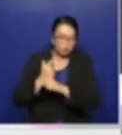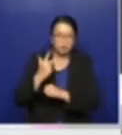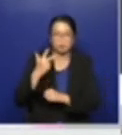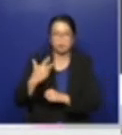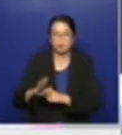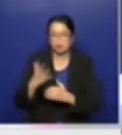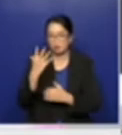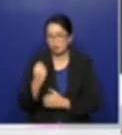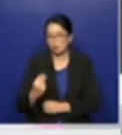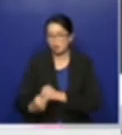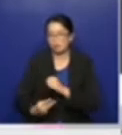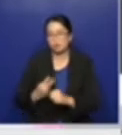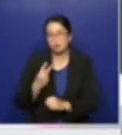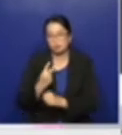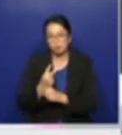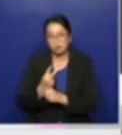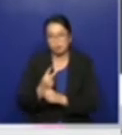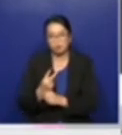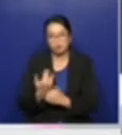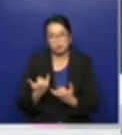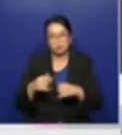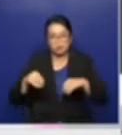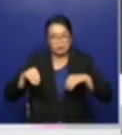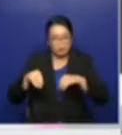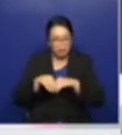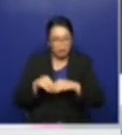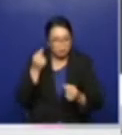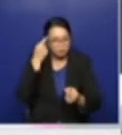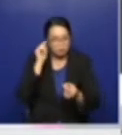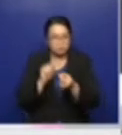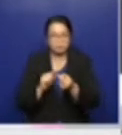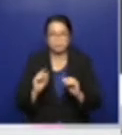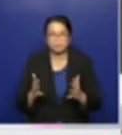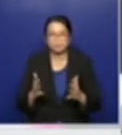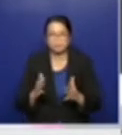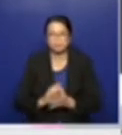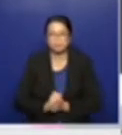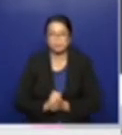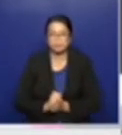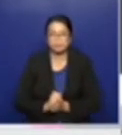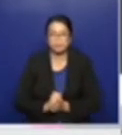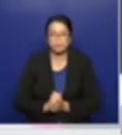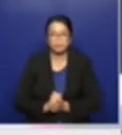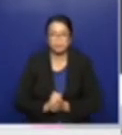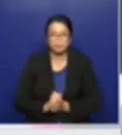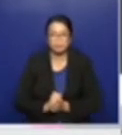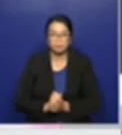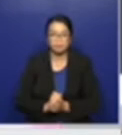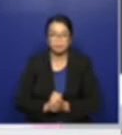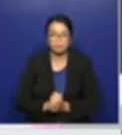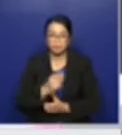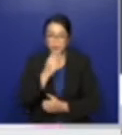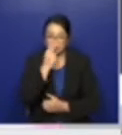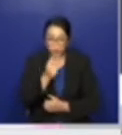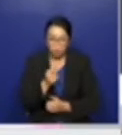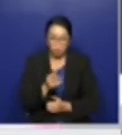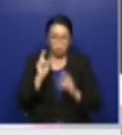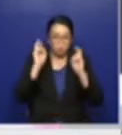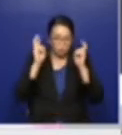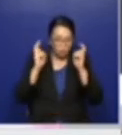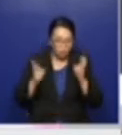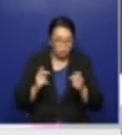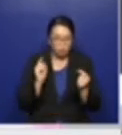เหลืออีก2ปียังไม่ใกล้เป้าหมายนะท่านประธานครับ ถ้าจะดูแต่ละด้านการเมื